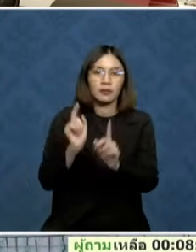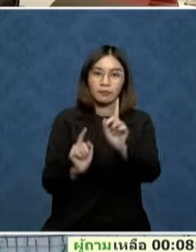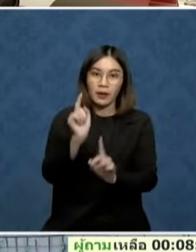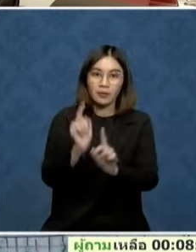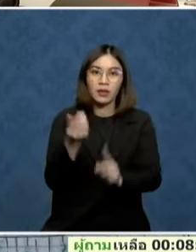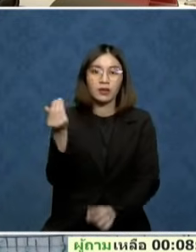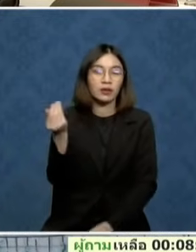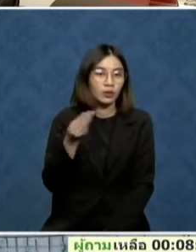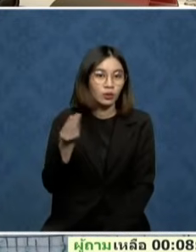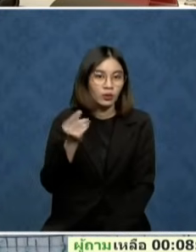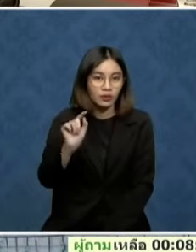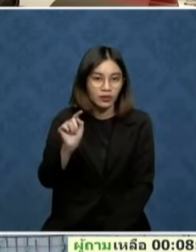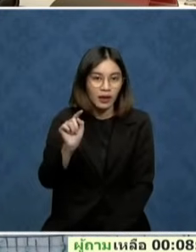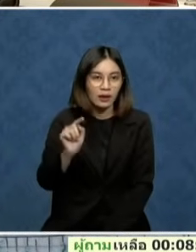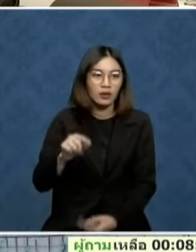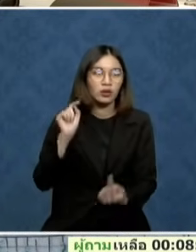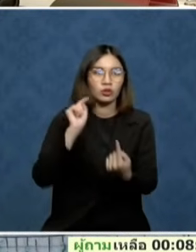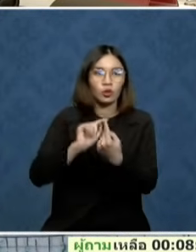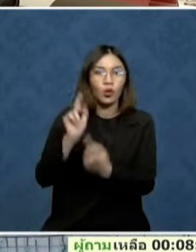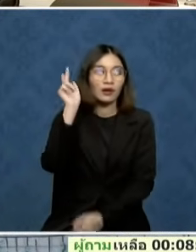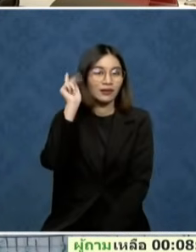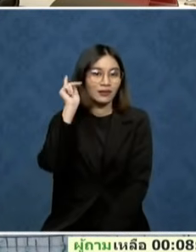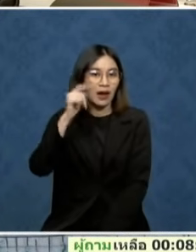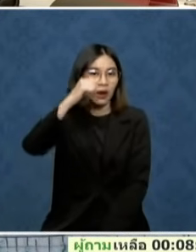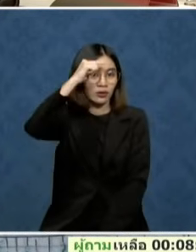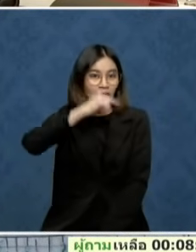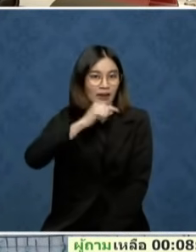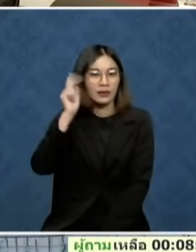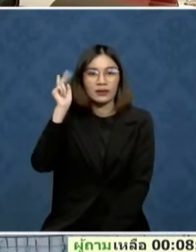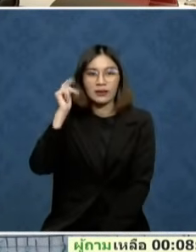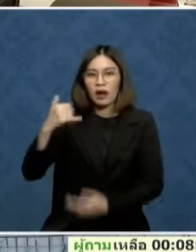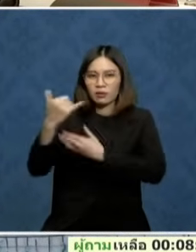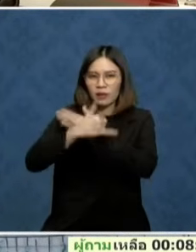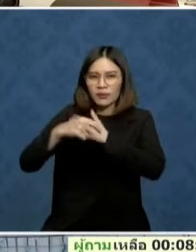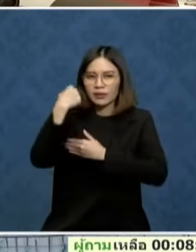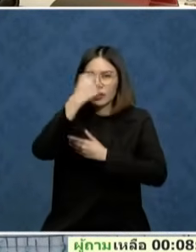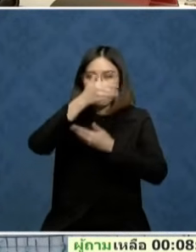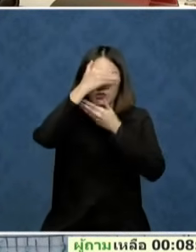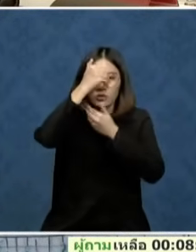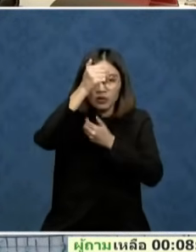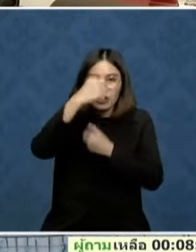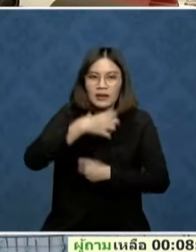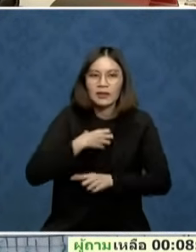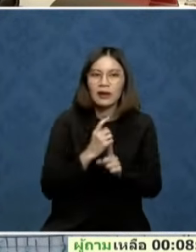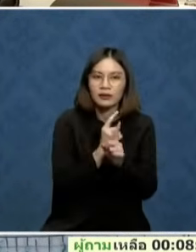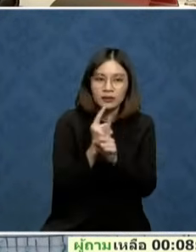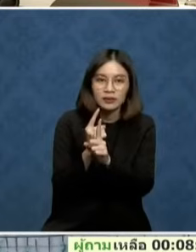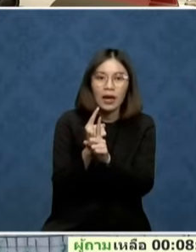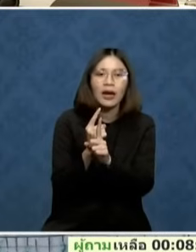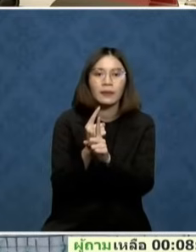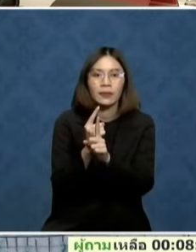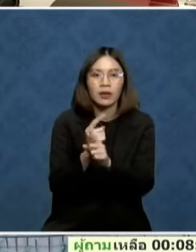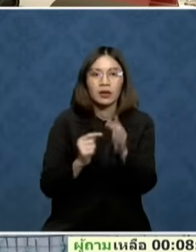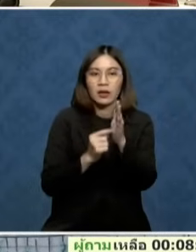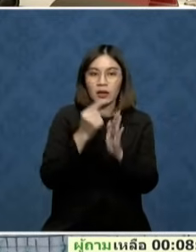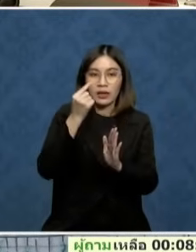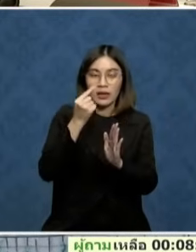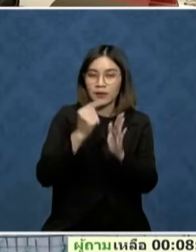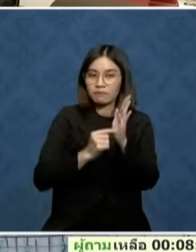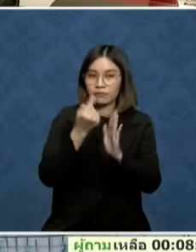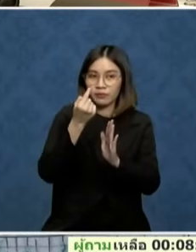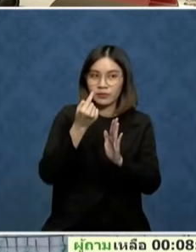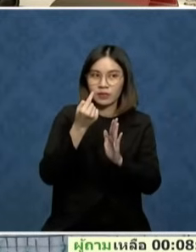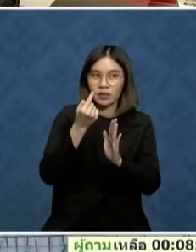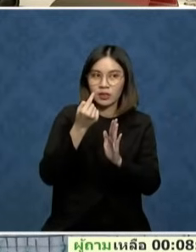าสื่อไทยและสื่อต่างประเทศที่สนใจติดตามมาตั้งแต่ในช่วงแรก